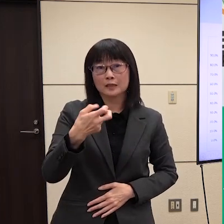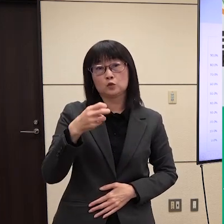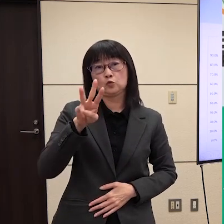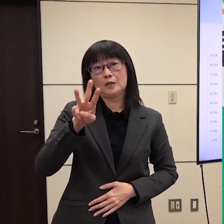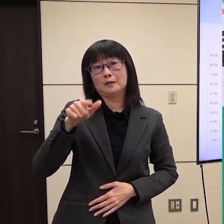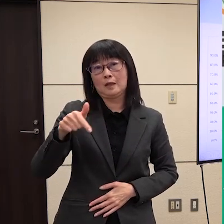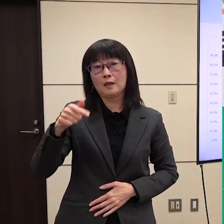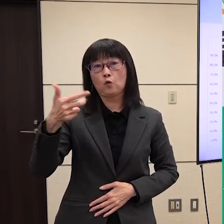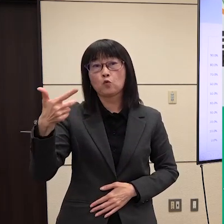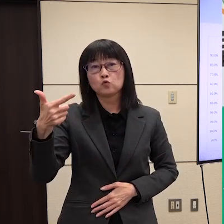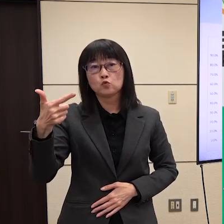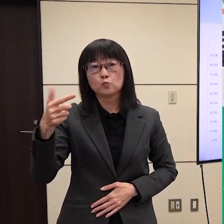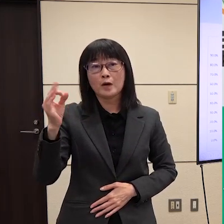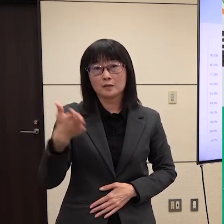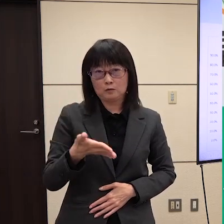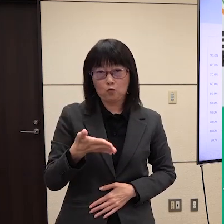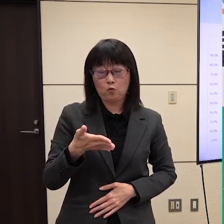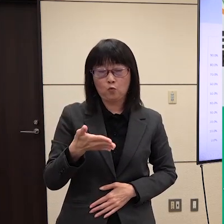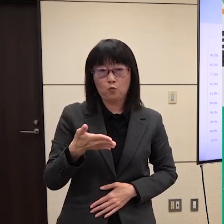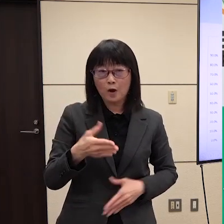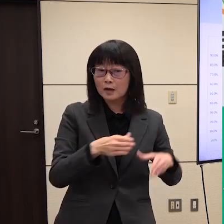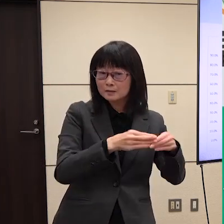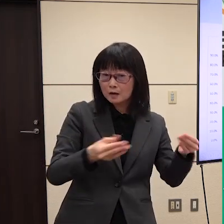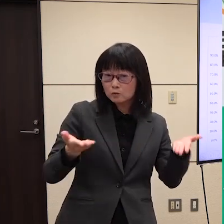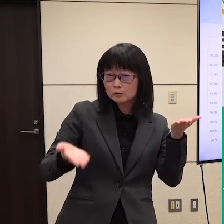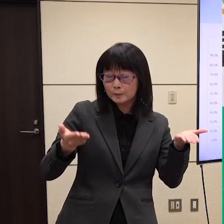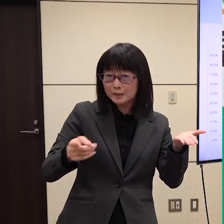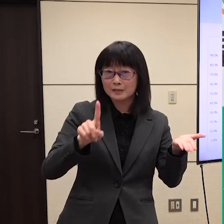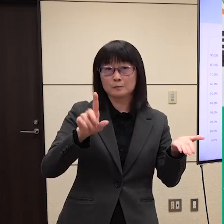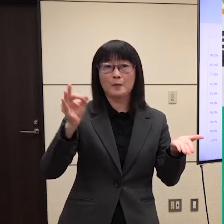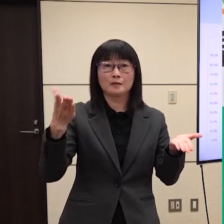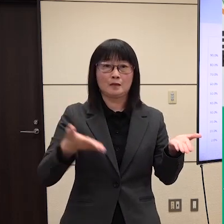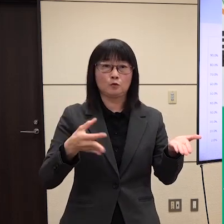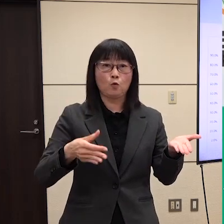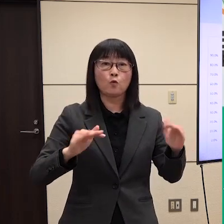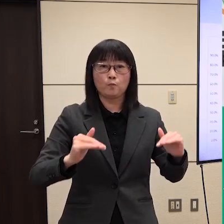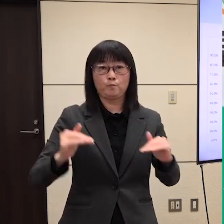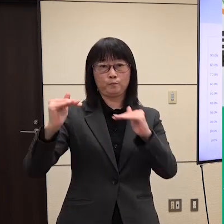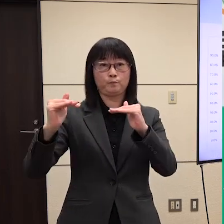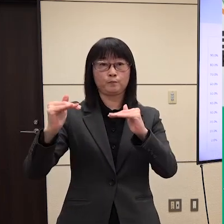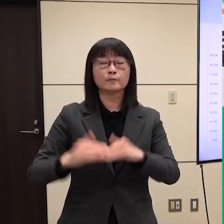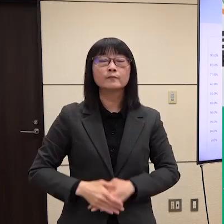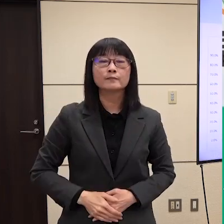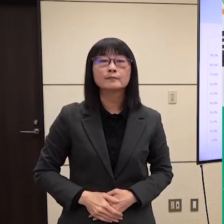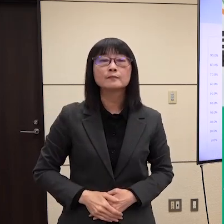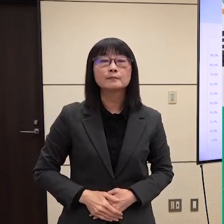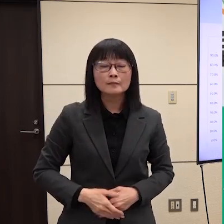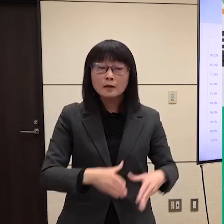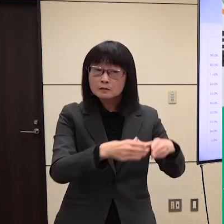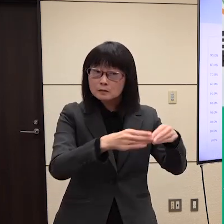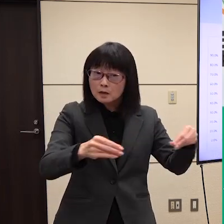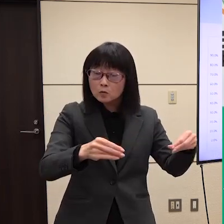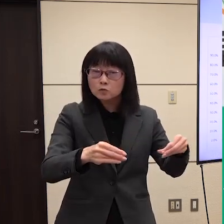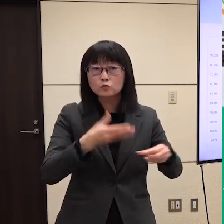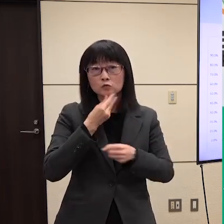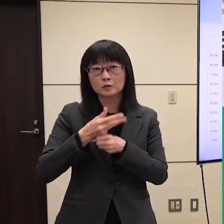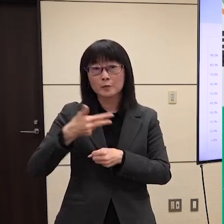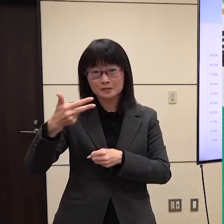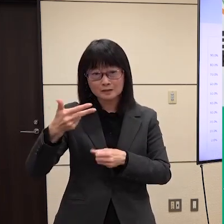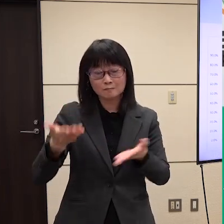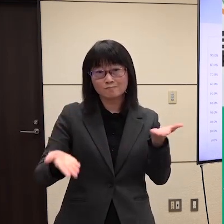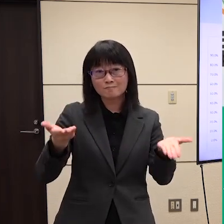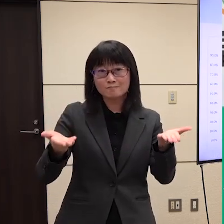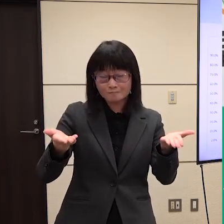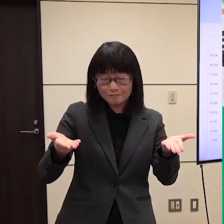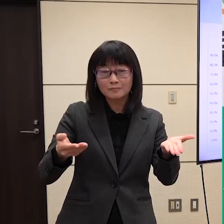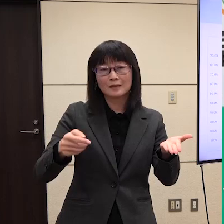73.6% で、大体 1% ぐらい高いと、こんな状況になっております。比較的全国よりは、進んでいる